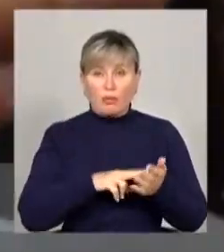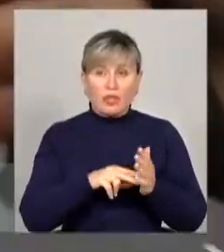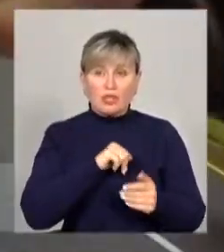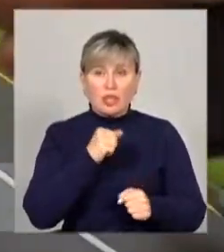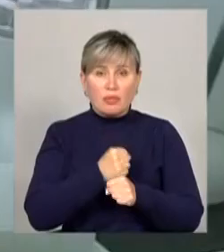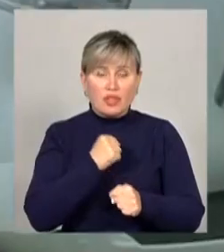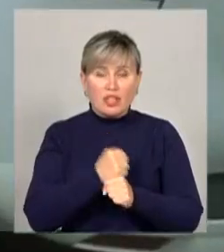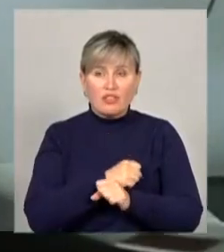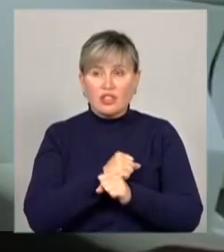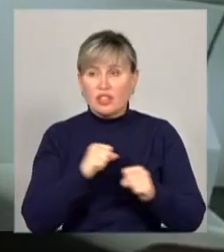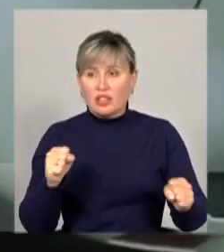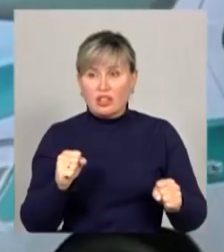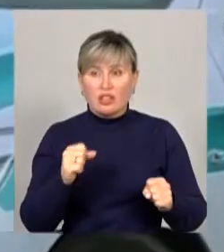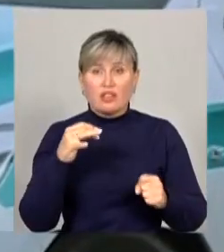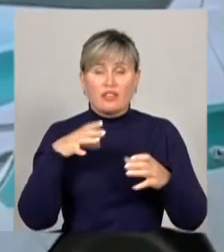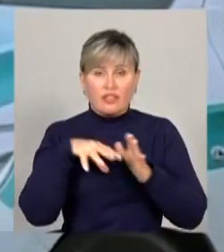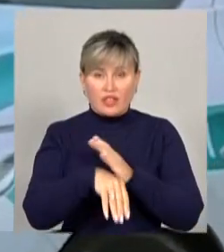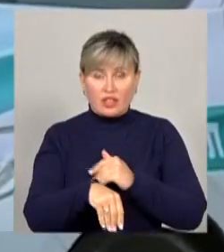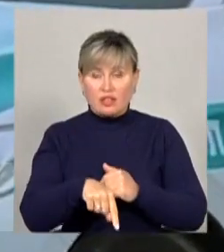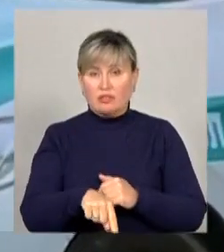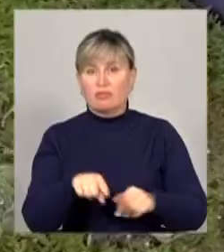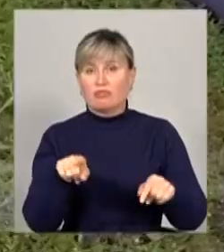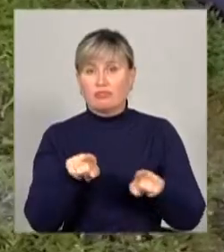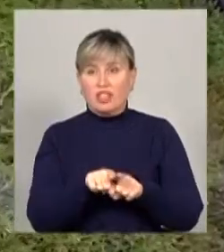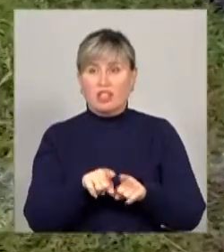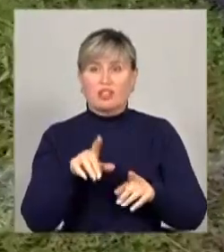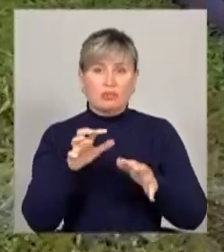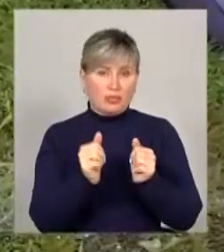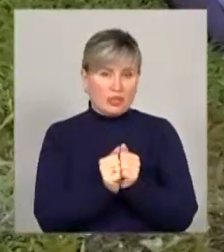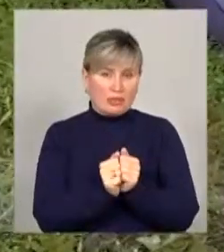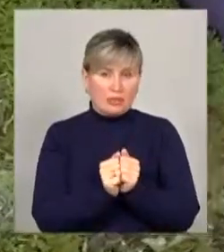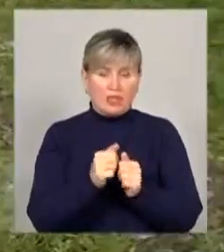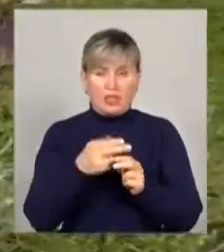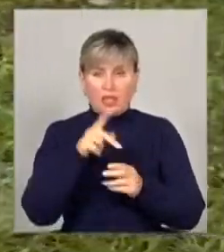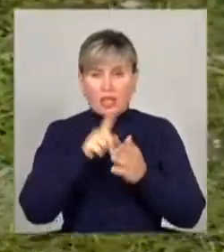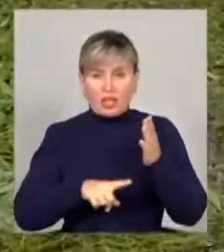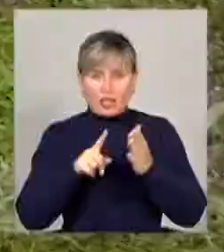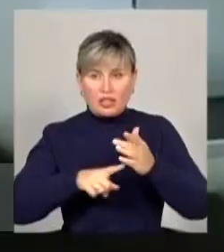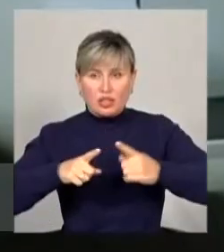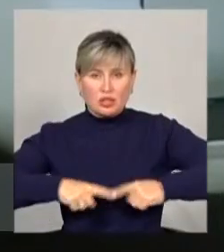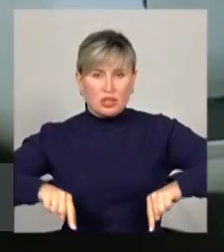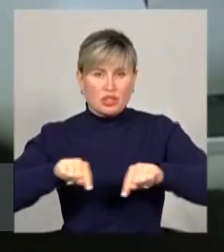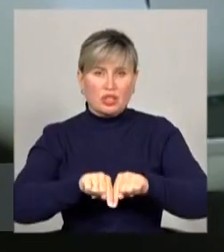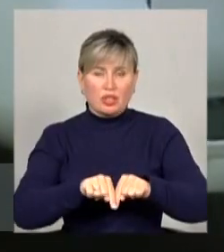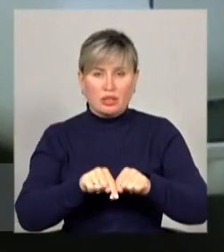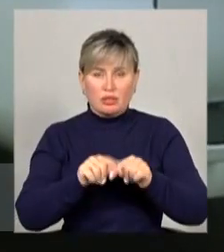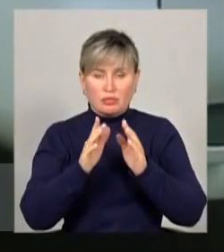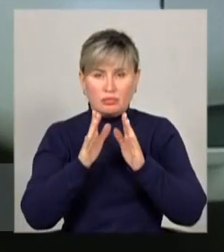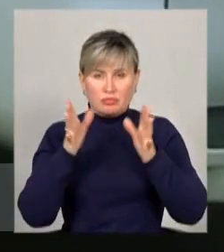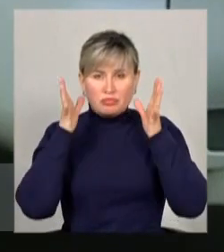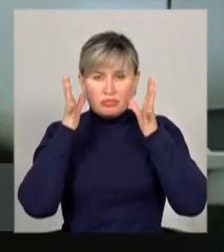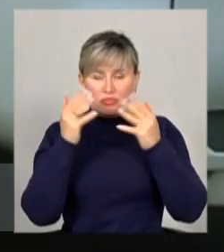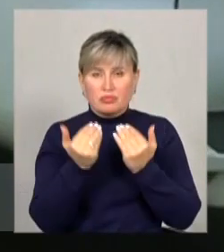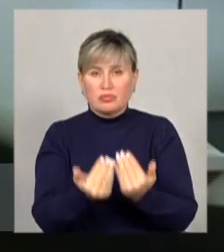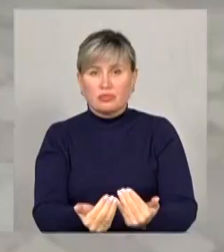самодельную взрывчатку. По данным ведомства, стражи порядка также нейтрализовали радикальную религиозную ячейку в столице. На сегодня 8 ее